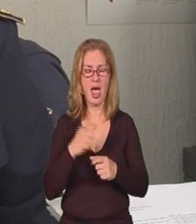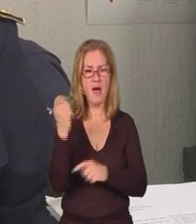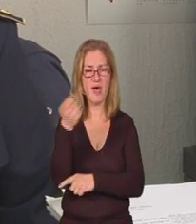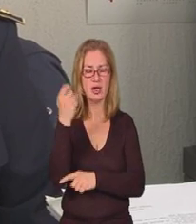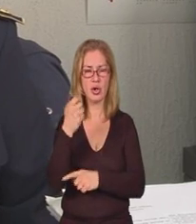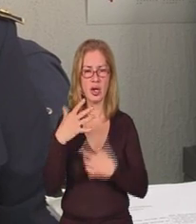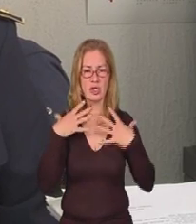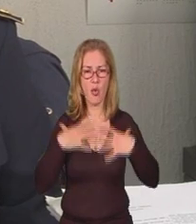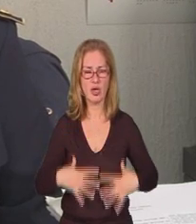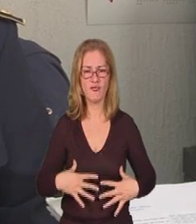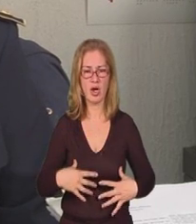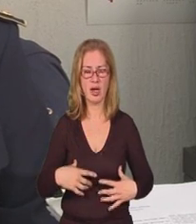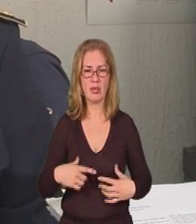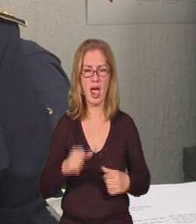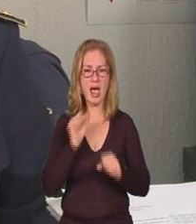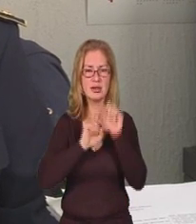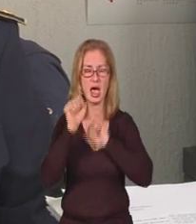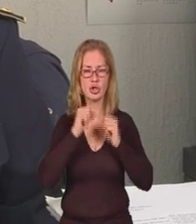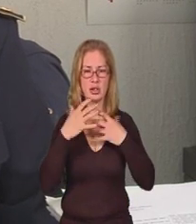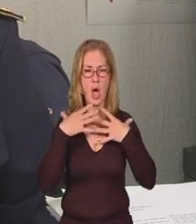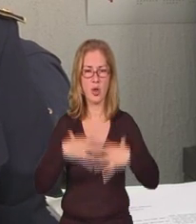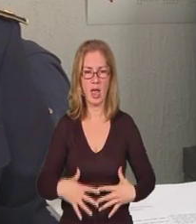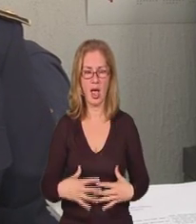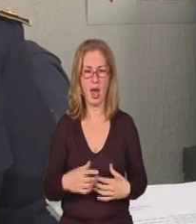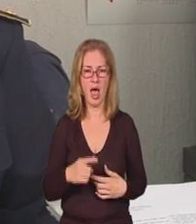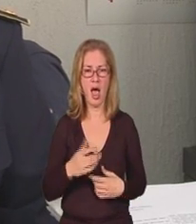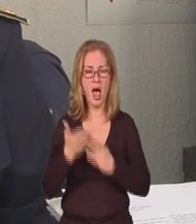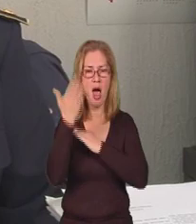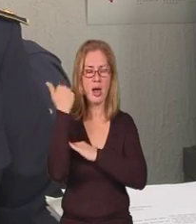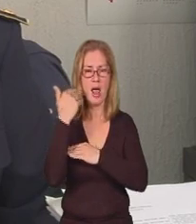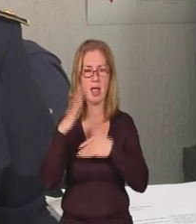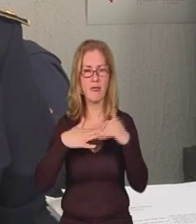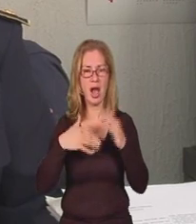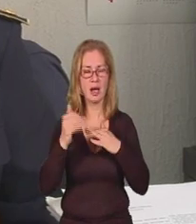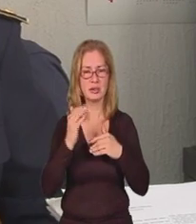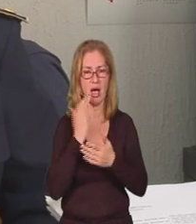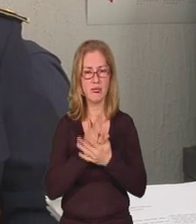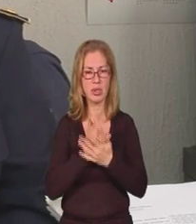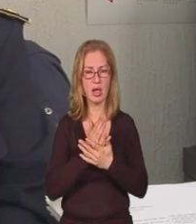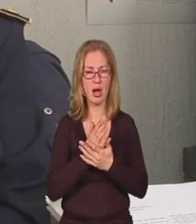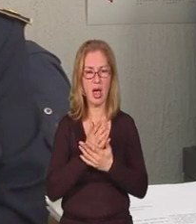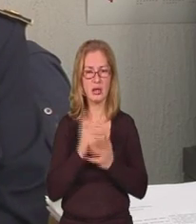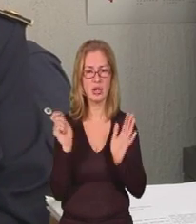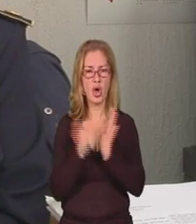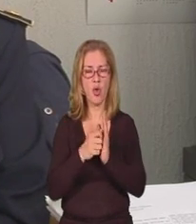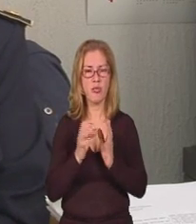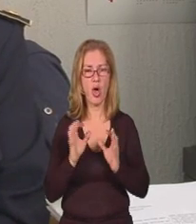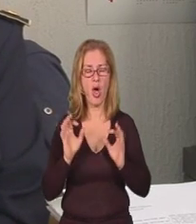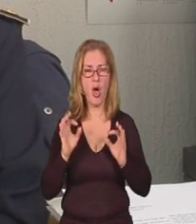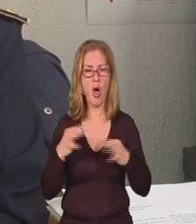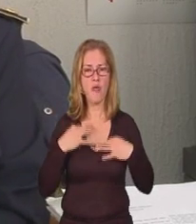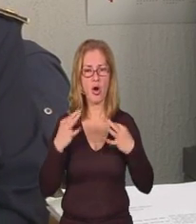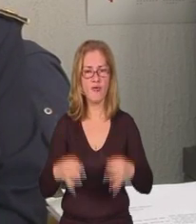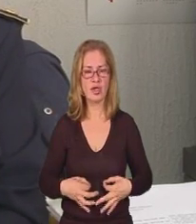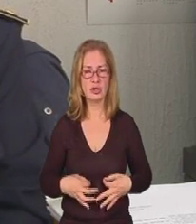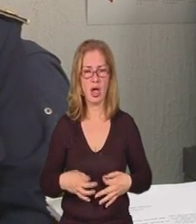radne vatrogasne uniforme niti zaštitna odela. Ranija praksa je bila da se kupuje